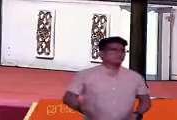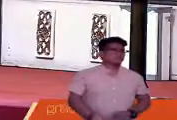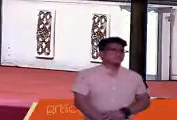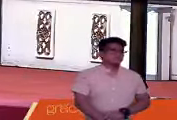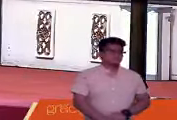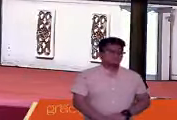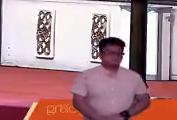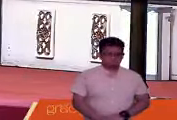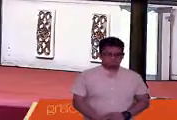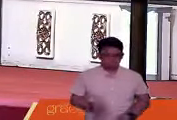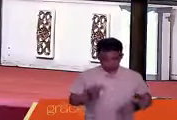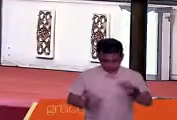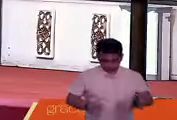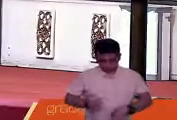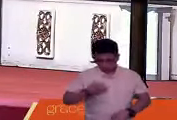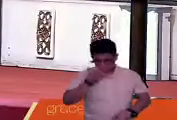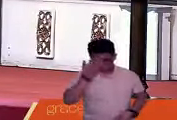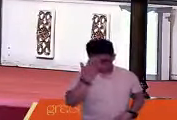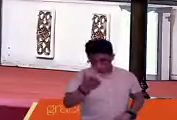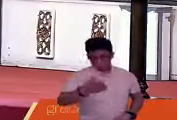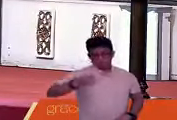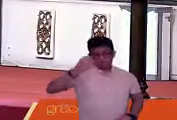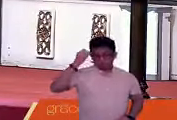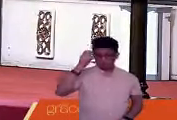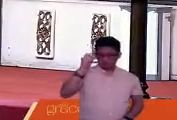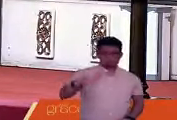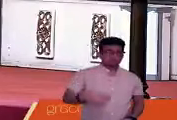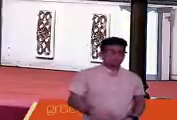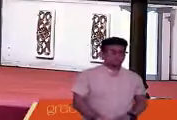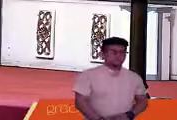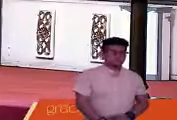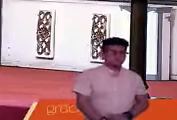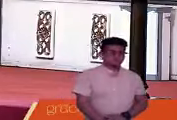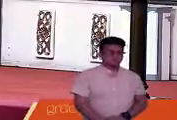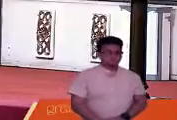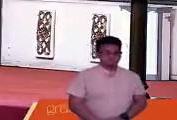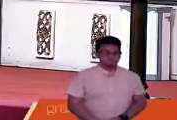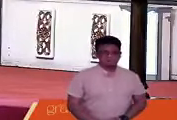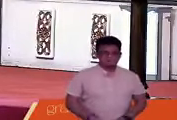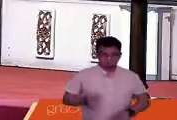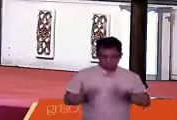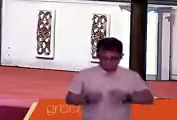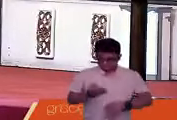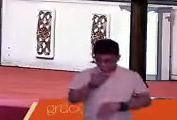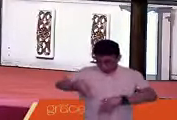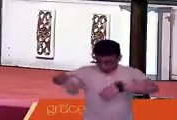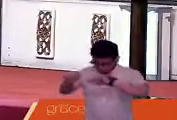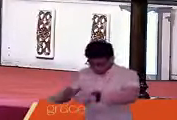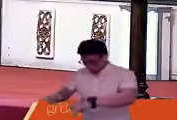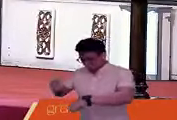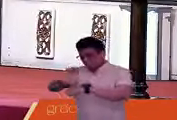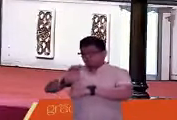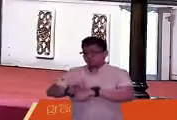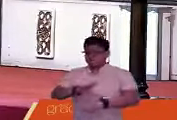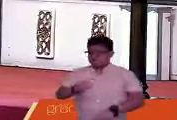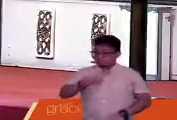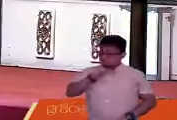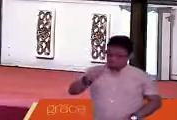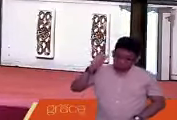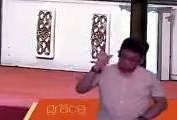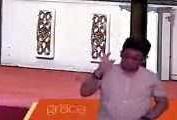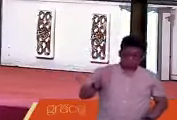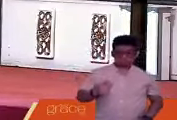Wa ka kasabot. Ha? Wa ka kasabot. O hangtod karon bisa naa ka diha, naglingkod-lingkod ka diha,